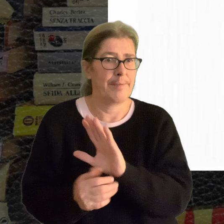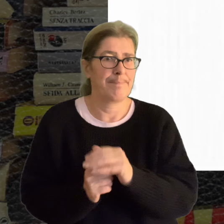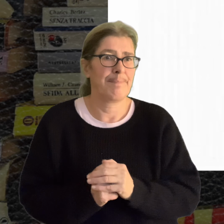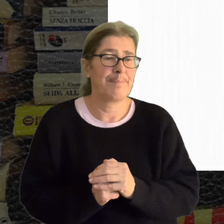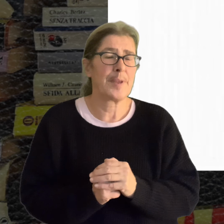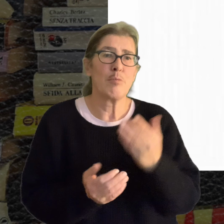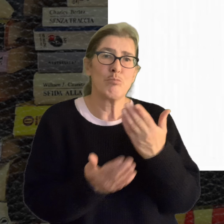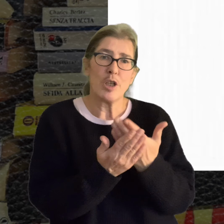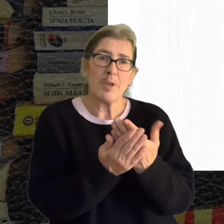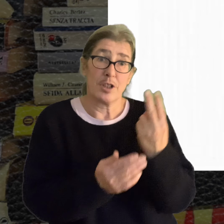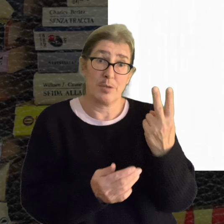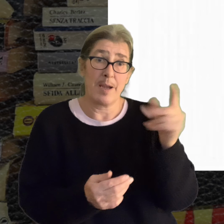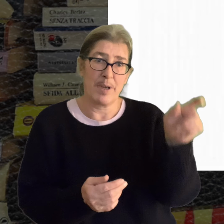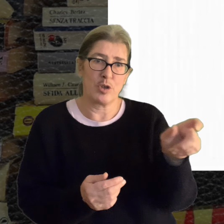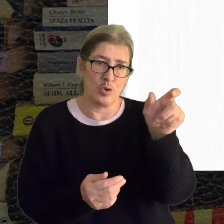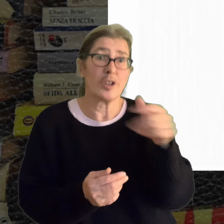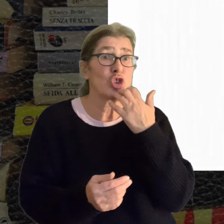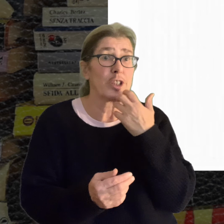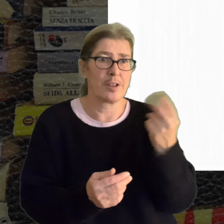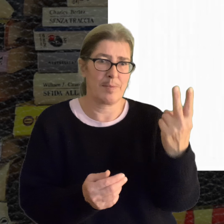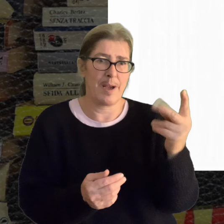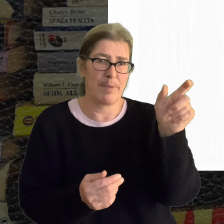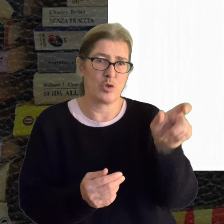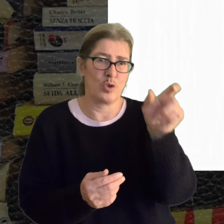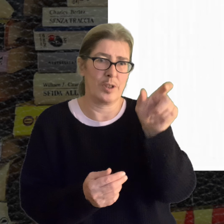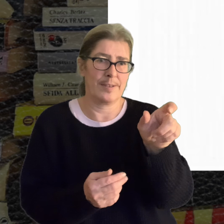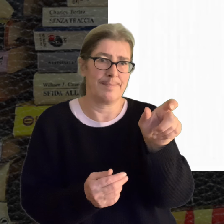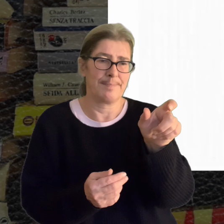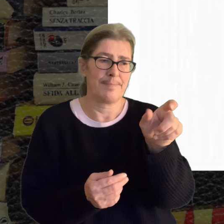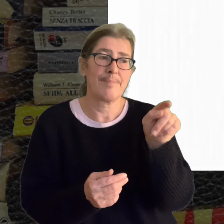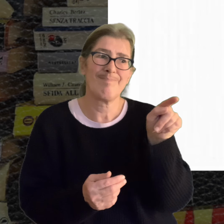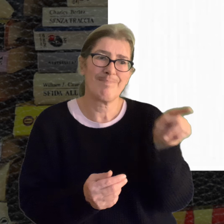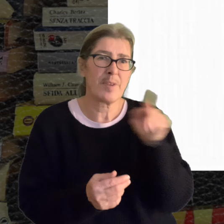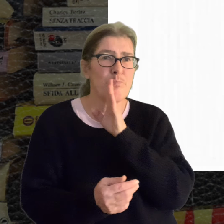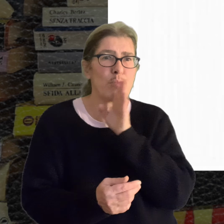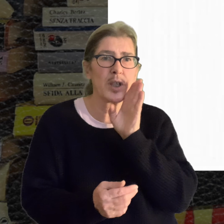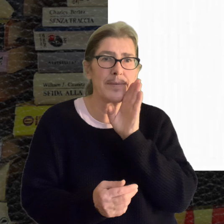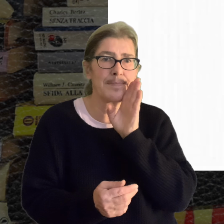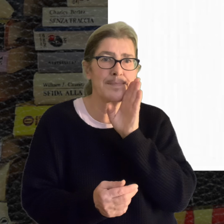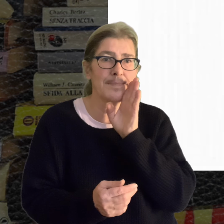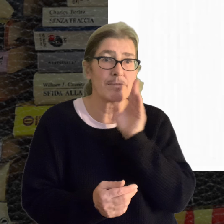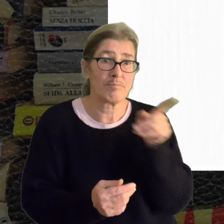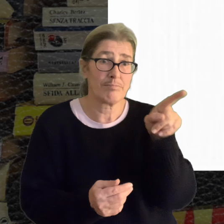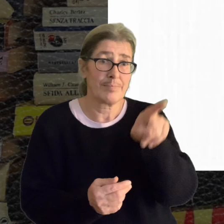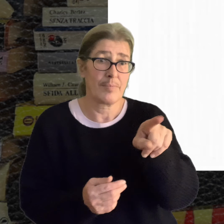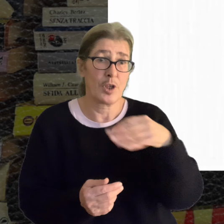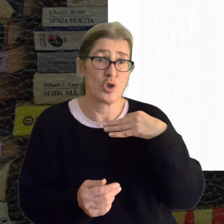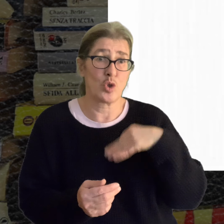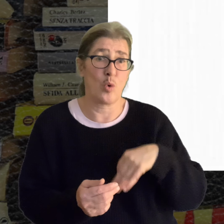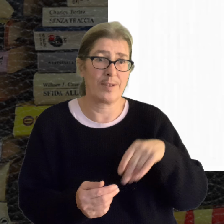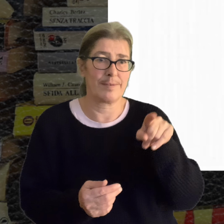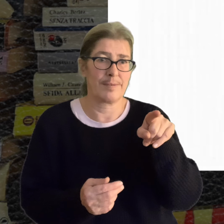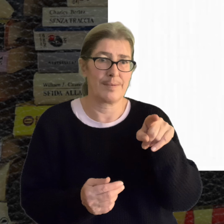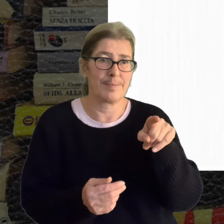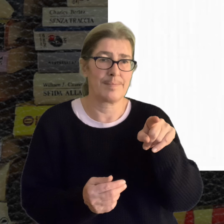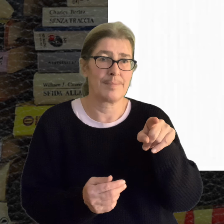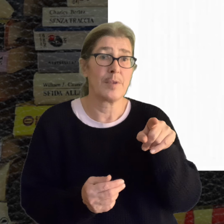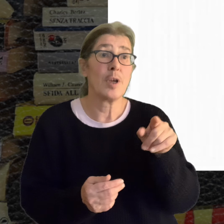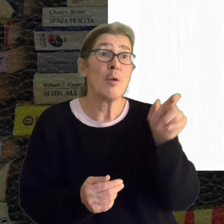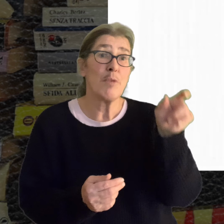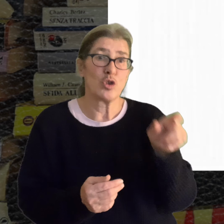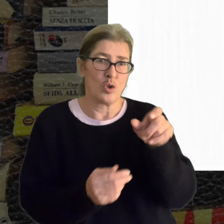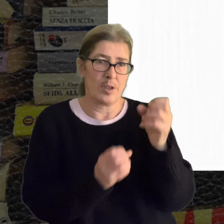es handelt sich jetzt um zwei Personen in dieser Geschichte und zwar um die Mutter mit ihrem Sohn also die